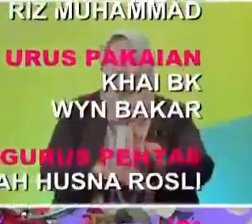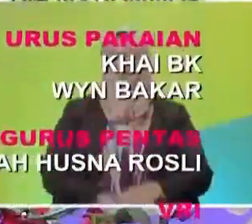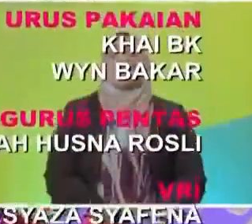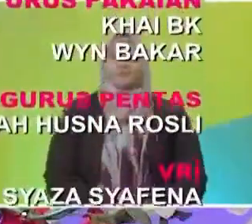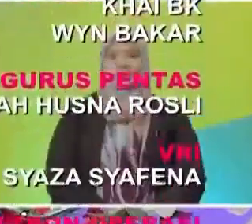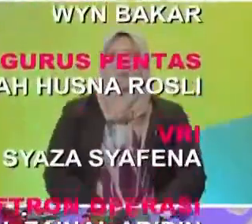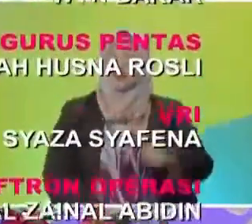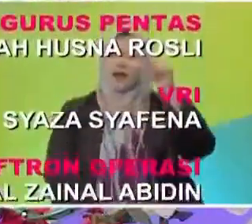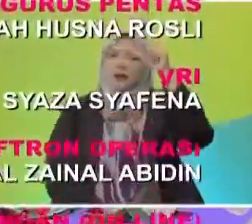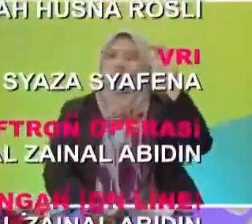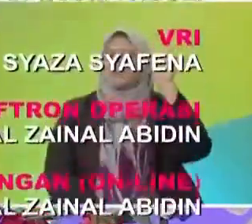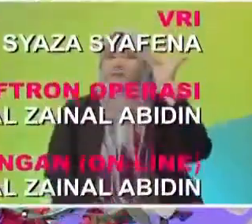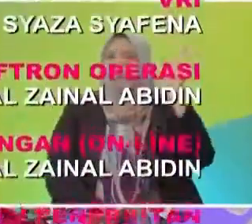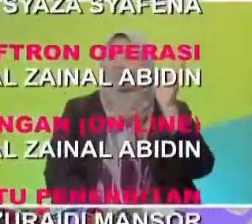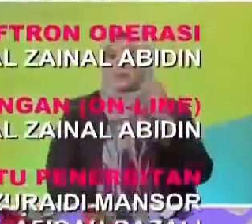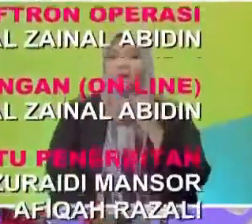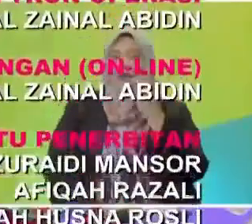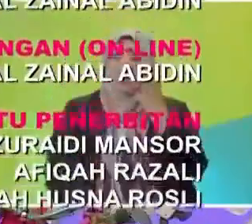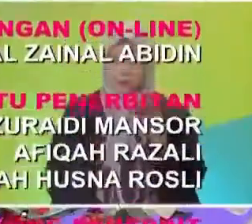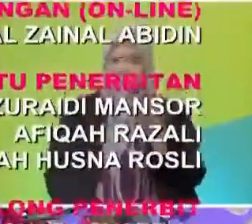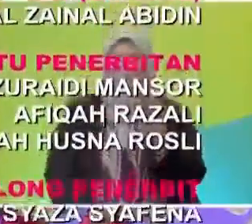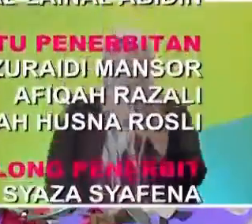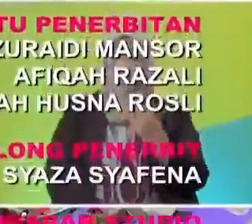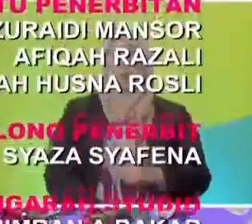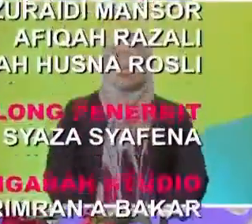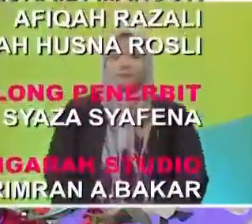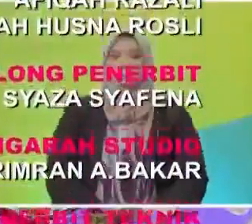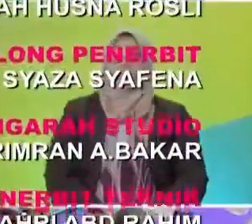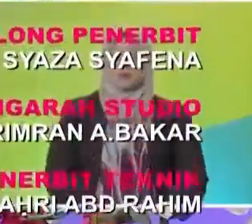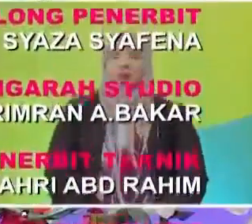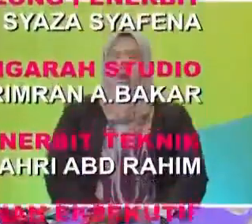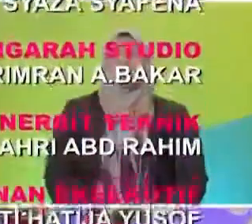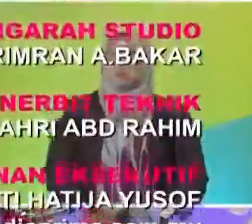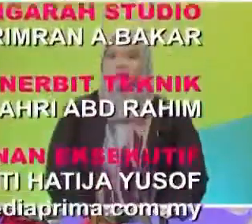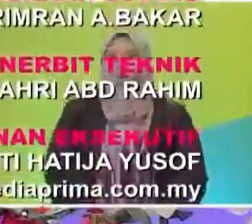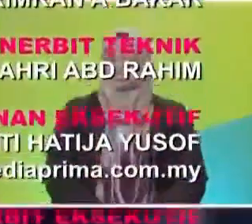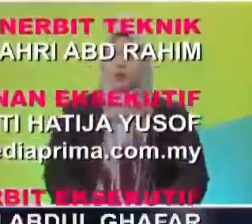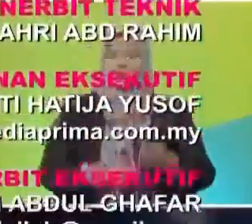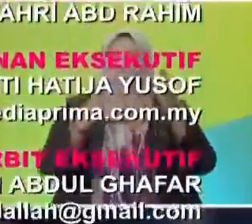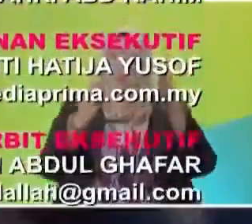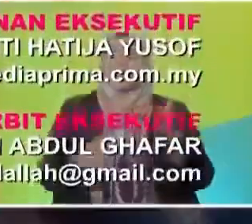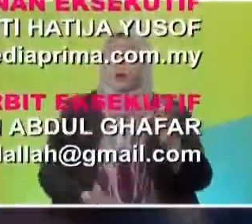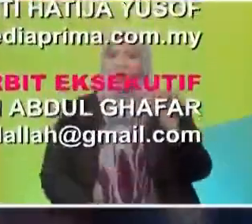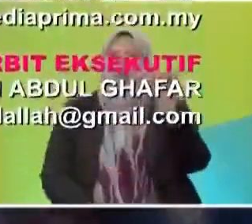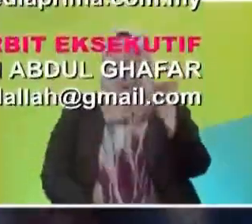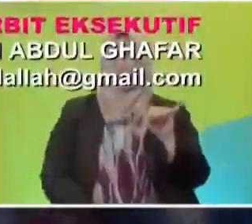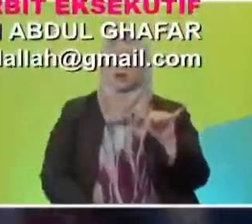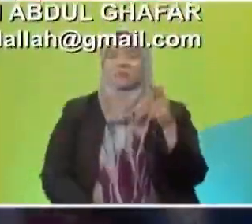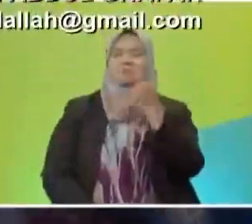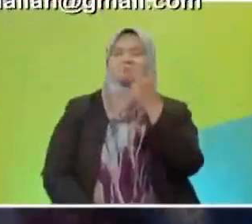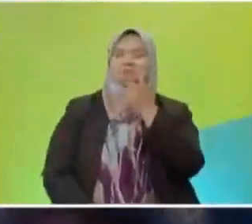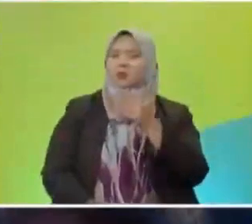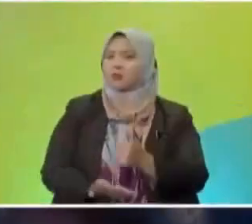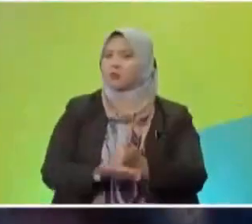meja secangkir kopi. Warga sombong kurang berilmu, tolong